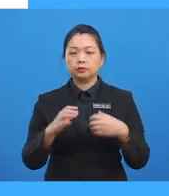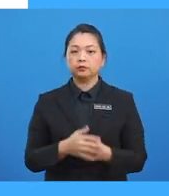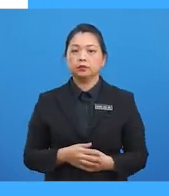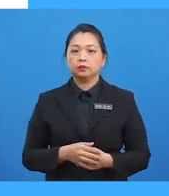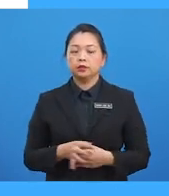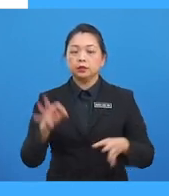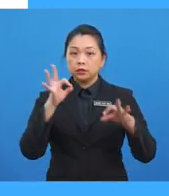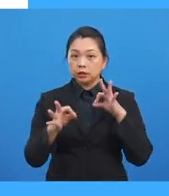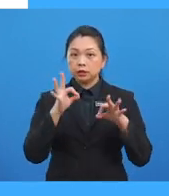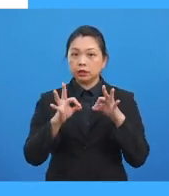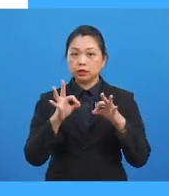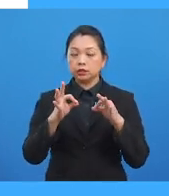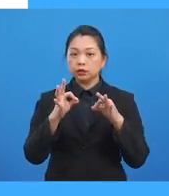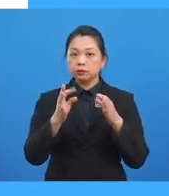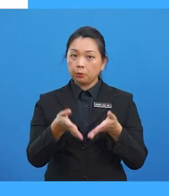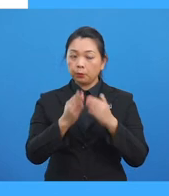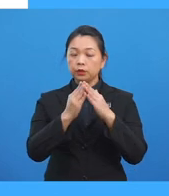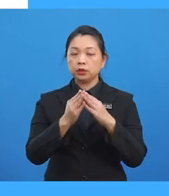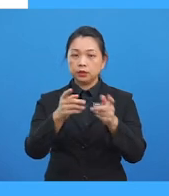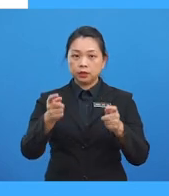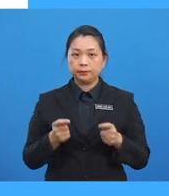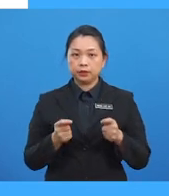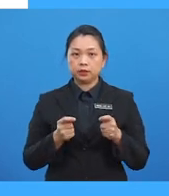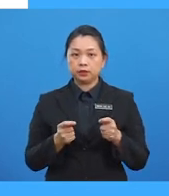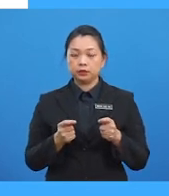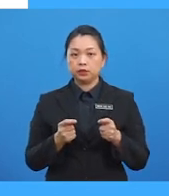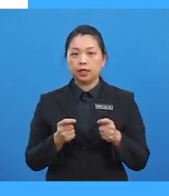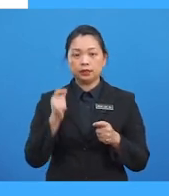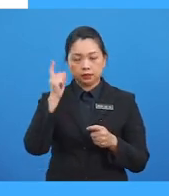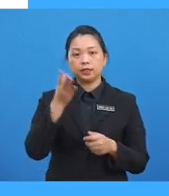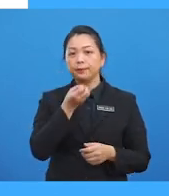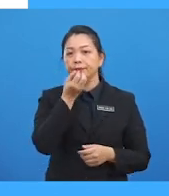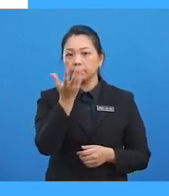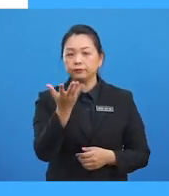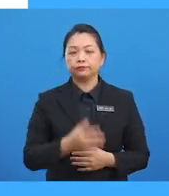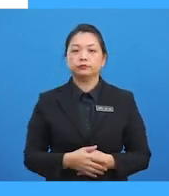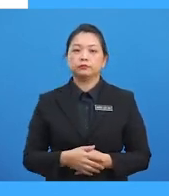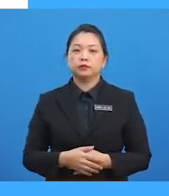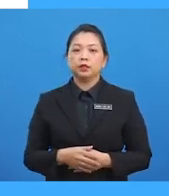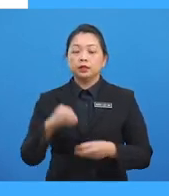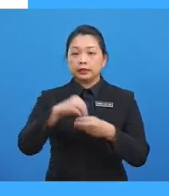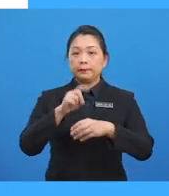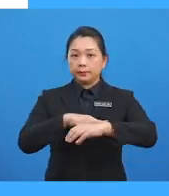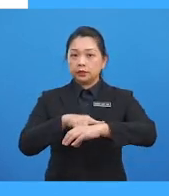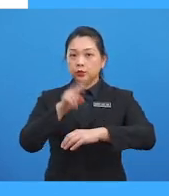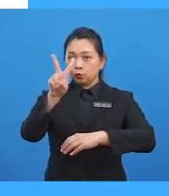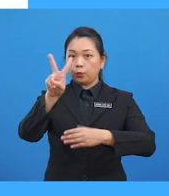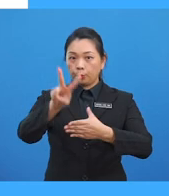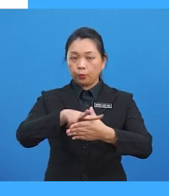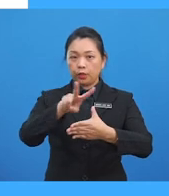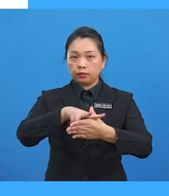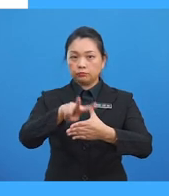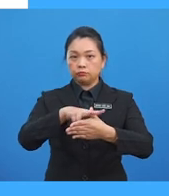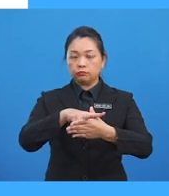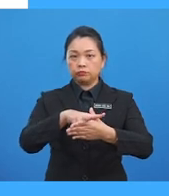Ketiga, jika permohonan diterima, maka pewartaan akan dibuat. Keempat, dalam tempoh 2 bulan, pewartaan